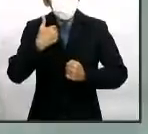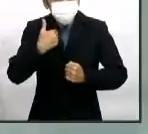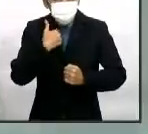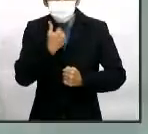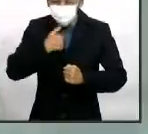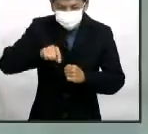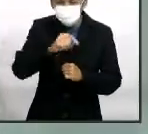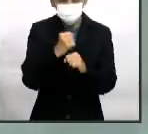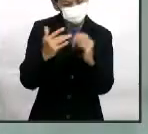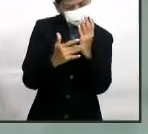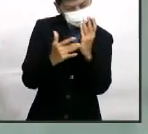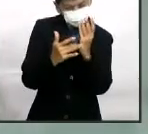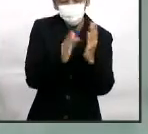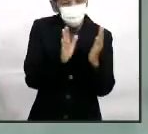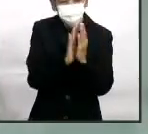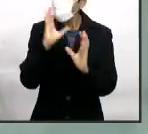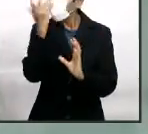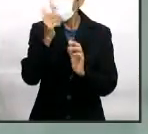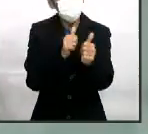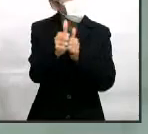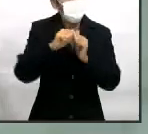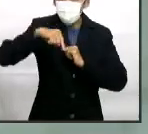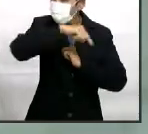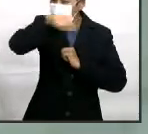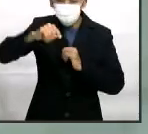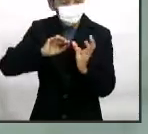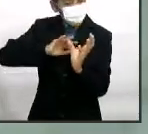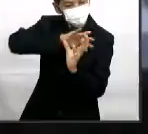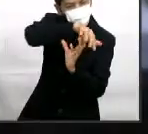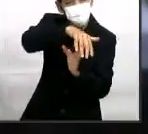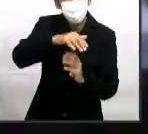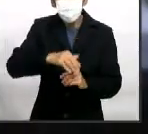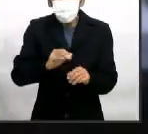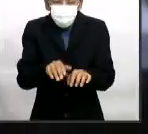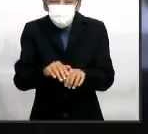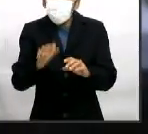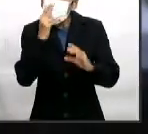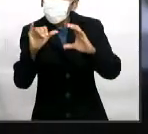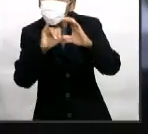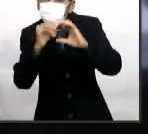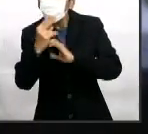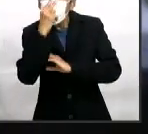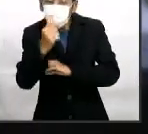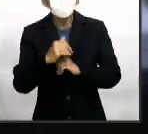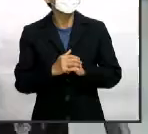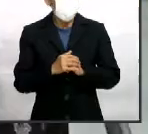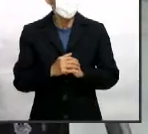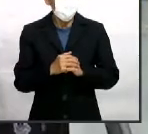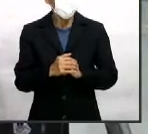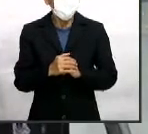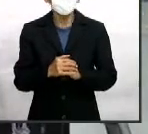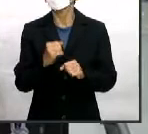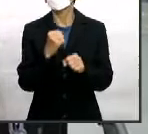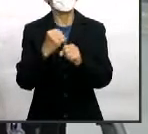คุณเข้าออนไลน์ปุ๊บคุณจะเล่นกับใครก็ได้ทั่วโลกในโลกใบนี ้ เรื่องอะไรครับ คุณเล่นไม่เป็นคุณก็แค่เปิด YouTube ดู ถูก ใช่ไหมเ